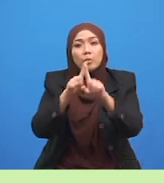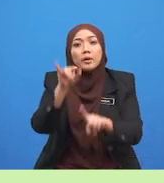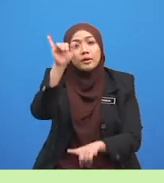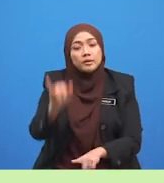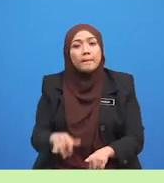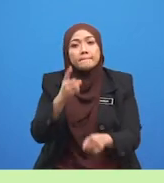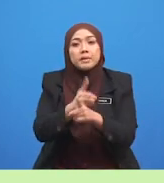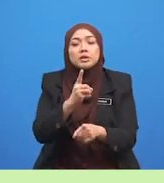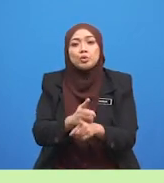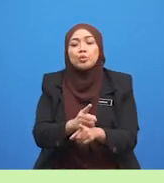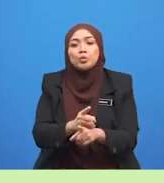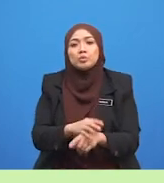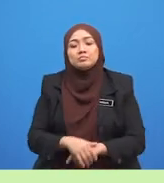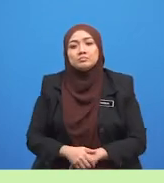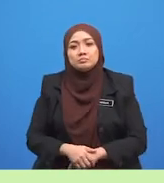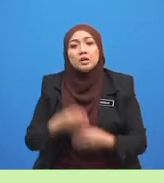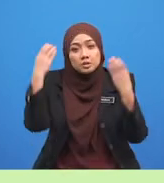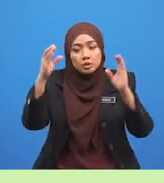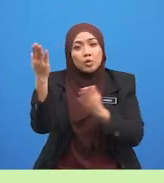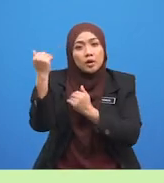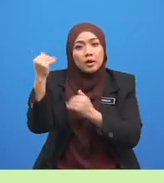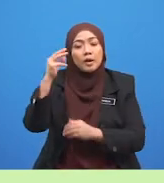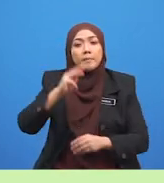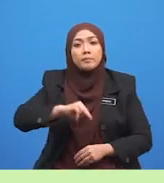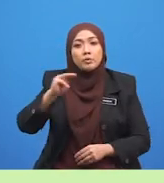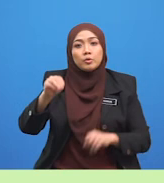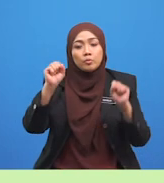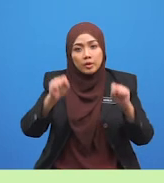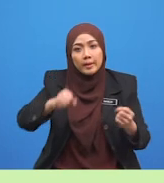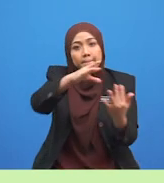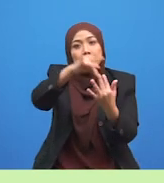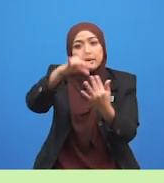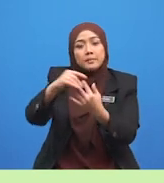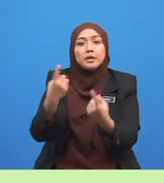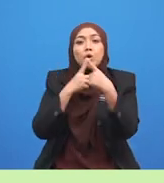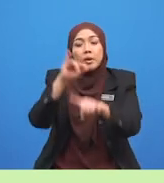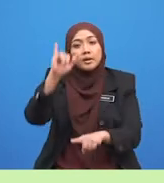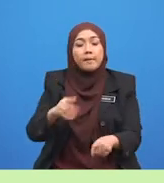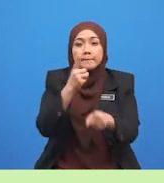Cikgu berharap murid-murid dapat memilih jawapan yang tepat bagi setiap soalan tadi.